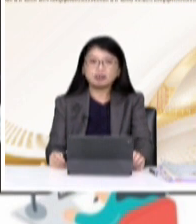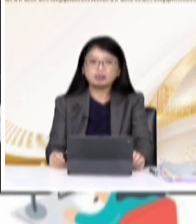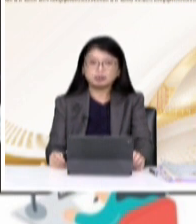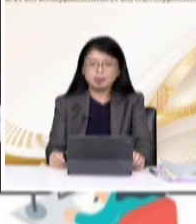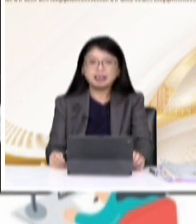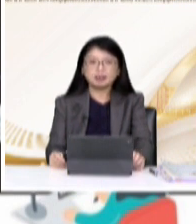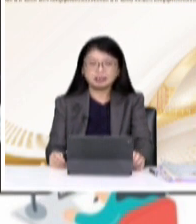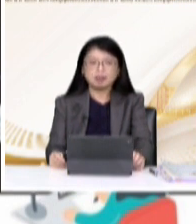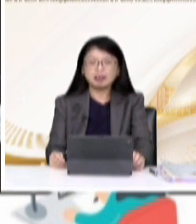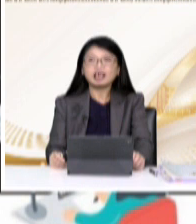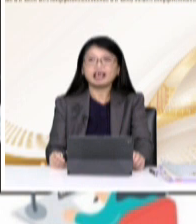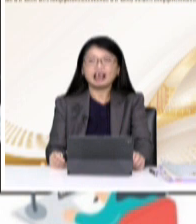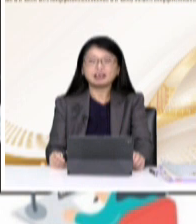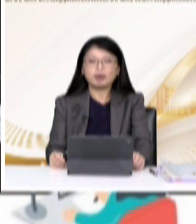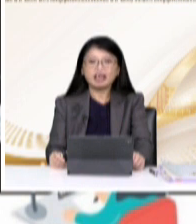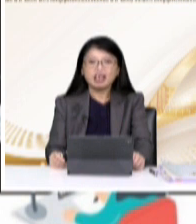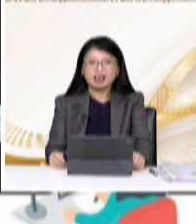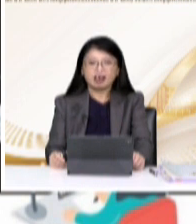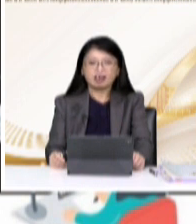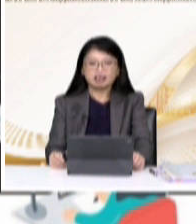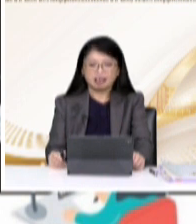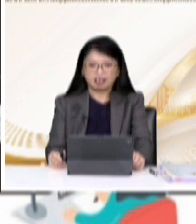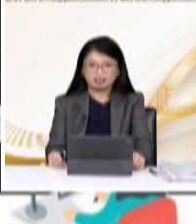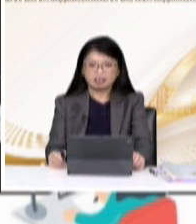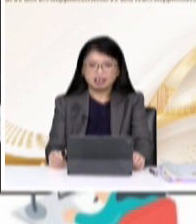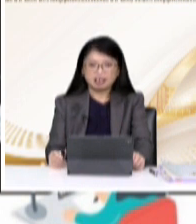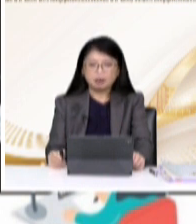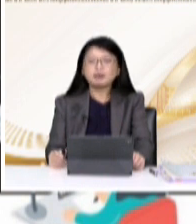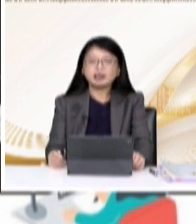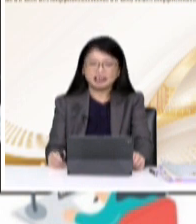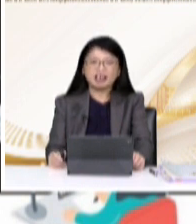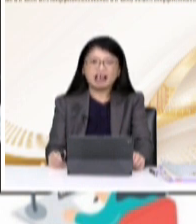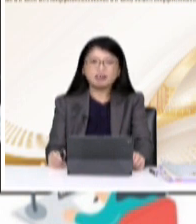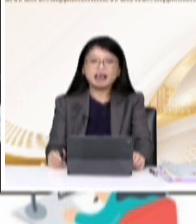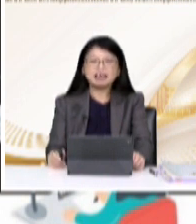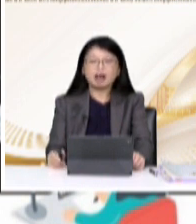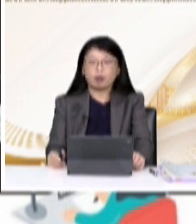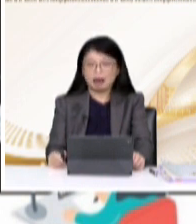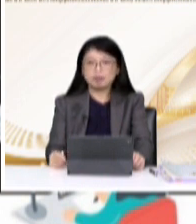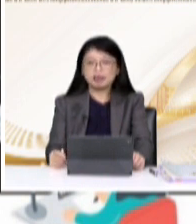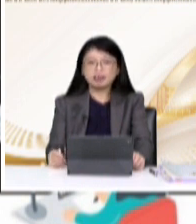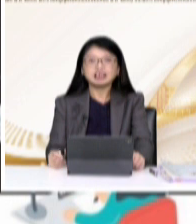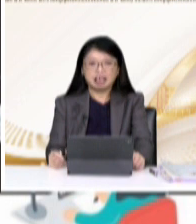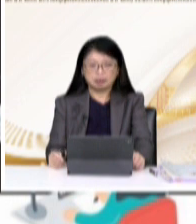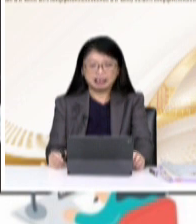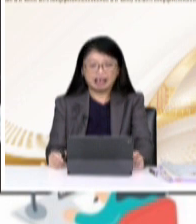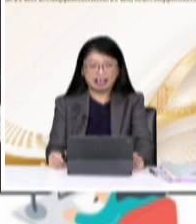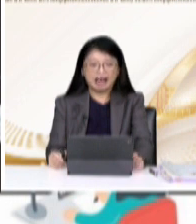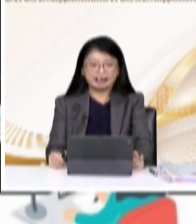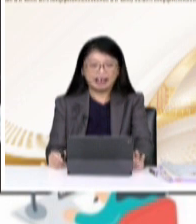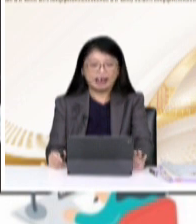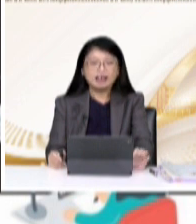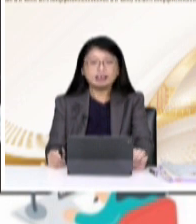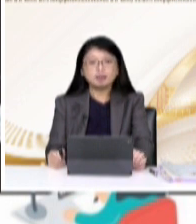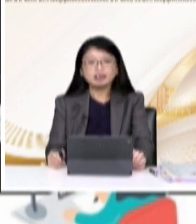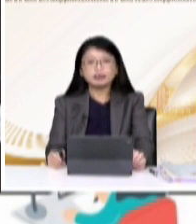แล้วอยู่ประมาณ 2-3 เรื่องนะคะแต่ว่าเร็วๆนี้เนี่ยคาดว่าน่าจะออกมาเป็นเรื่องเสร็จอย่างเป็นทางการนะ